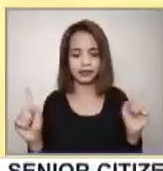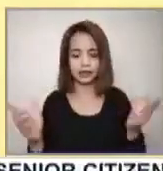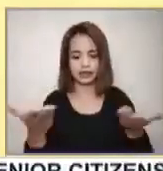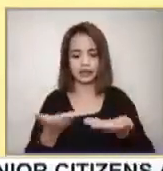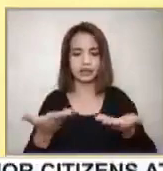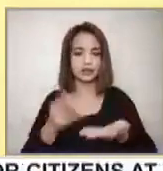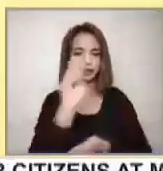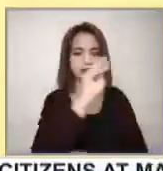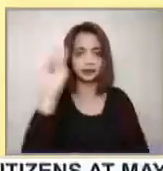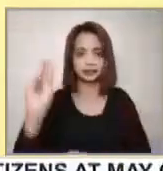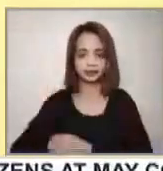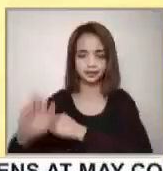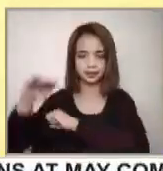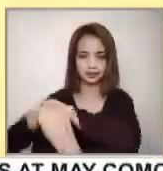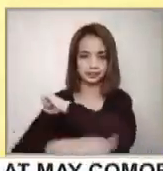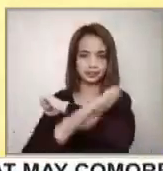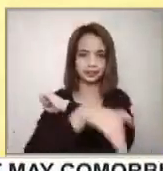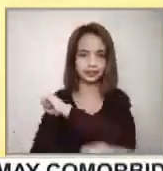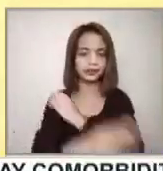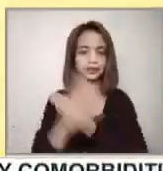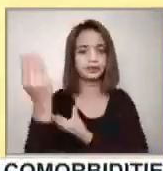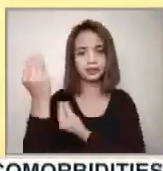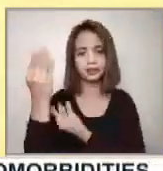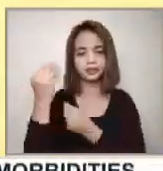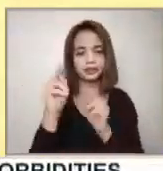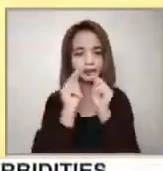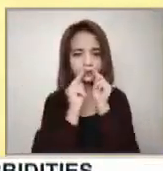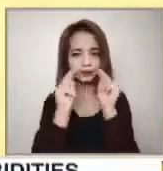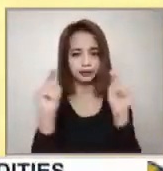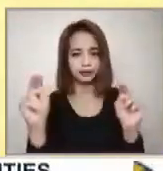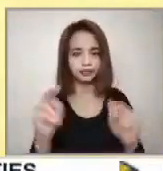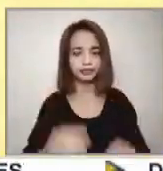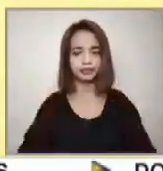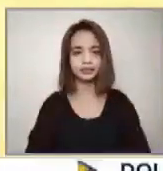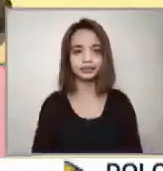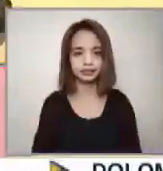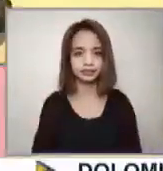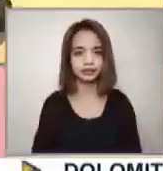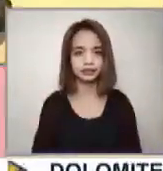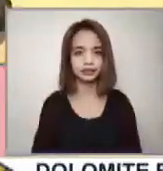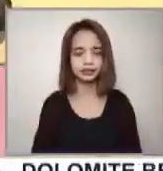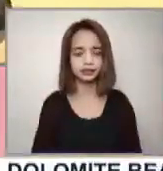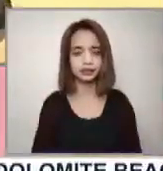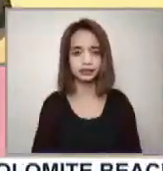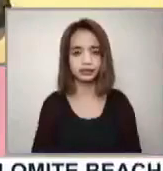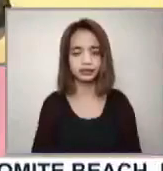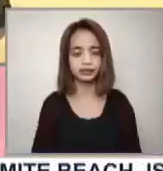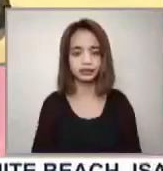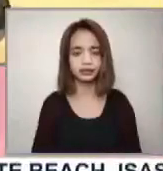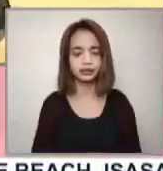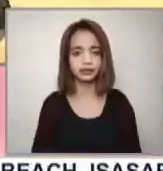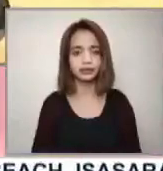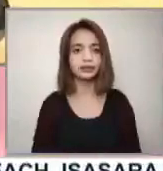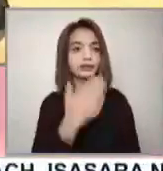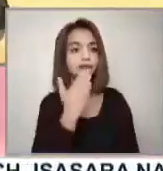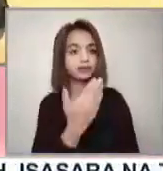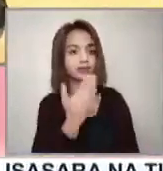Bay, Bernard Haudian para sa morning show ng Bayan, ang Rise and Shine Pilipinas. Maraming salamat, Bernard Haudian.